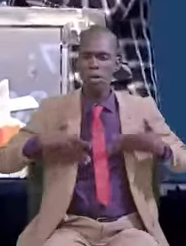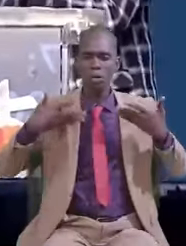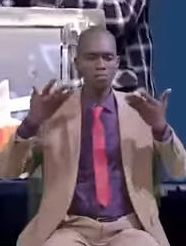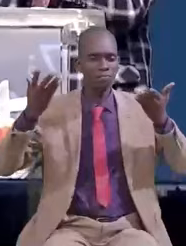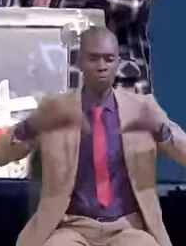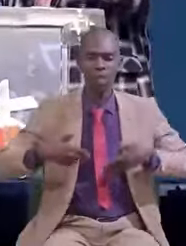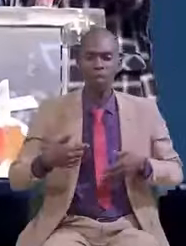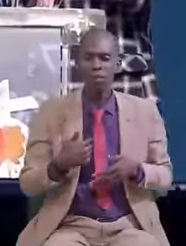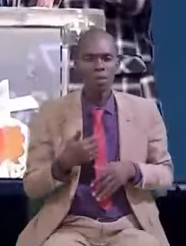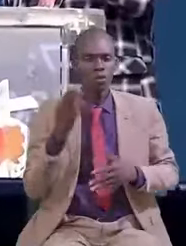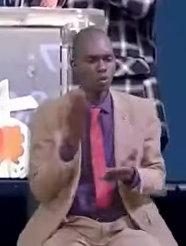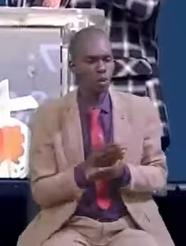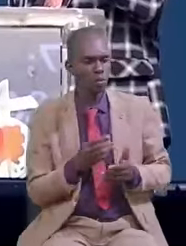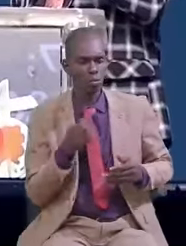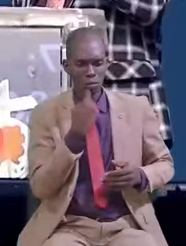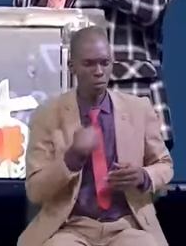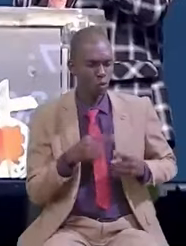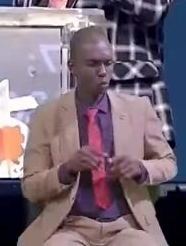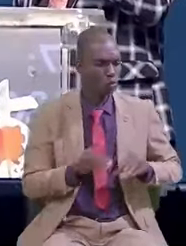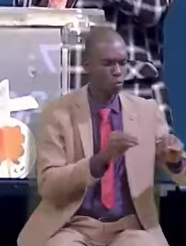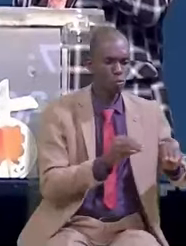Quand on le pousse comme ça, il pousse comme ça.